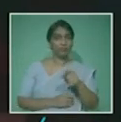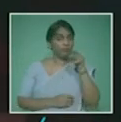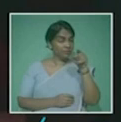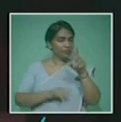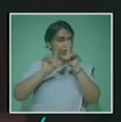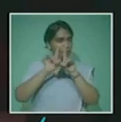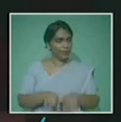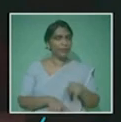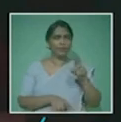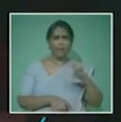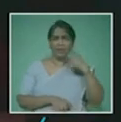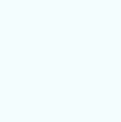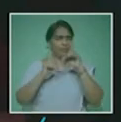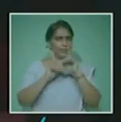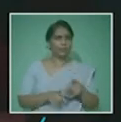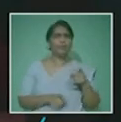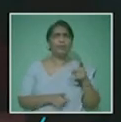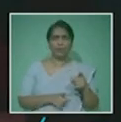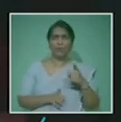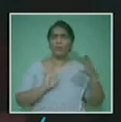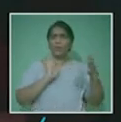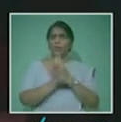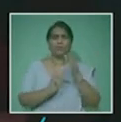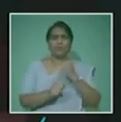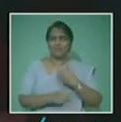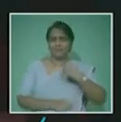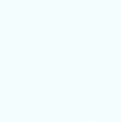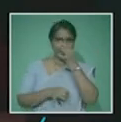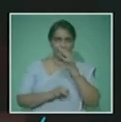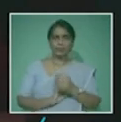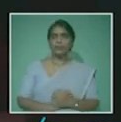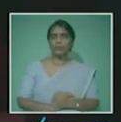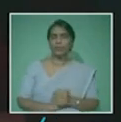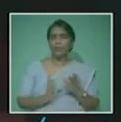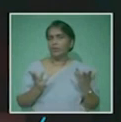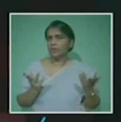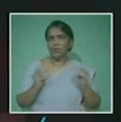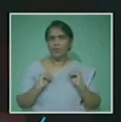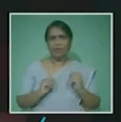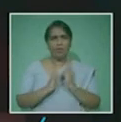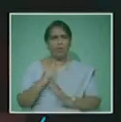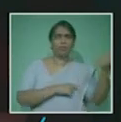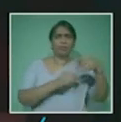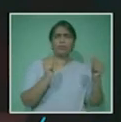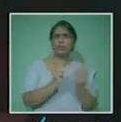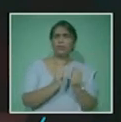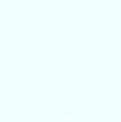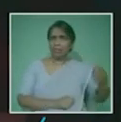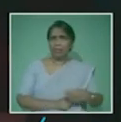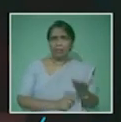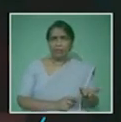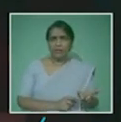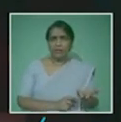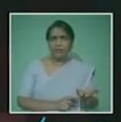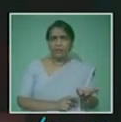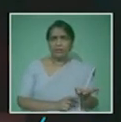ඔය වගේ නාට්‍ය නිසා තමයි සර්වපාක්ෂික ආණ්ඩුව ගැන හිතන්නවත් බෑ කොහොමද මේ මේ මන්ත්‍රීවරුන්ගේ හැසිරීම එදා දවසේ